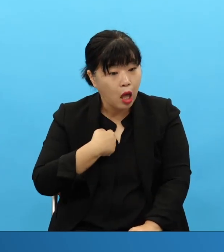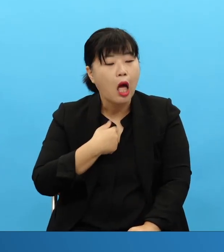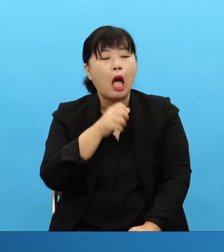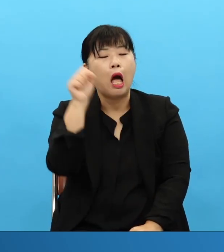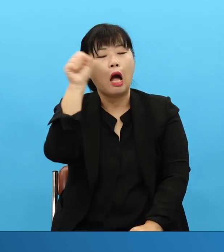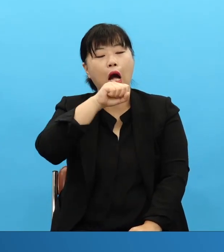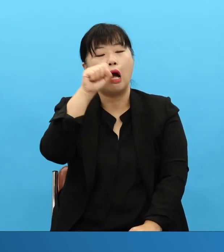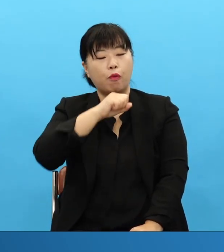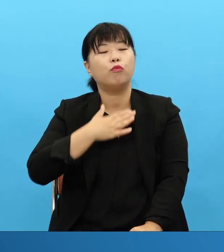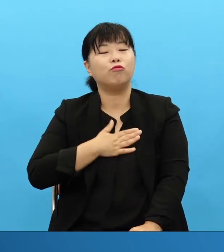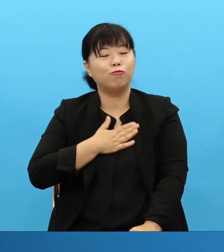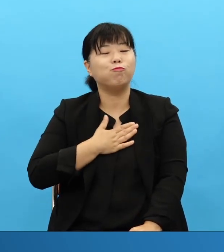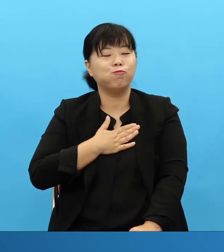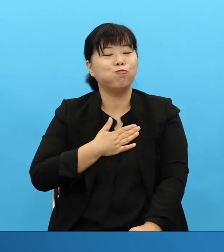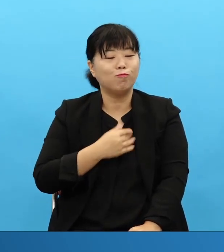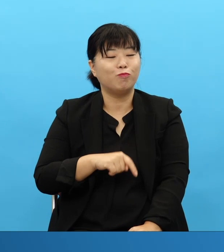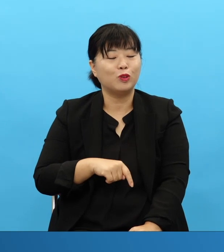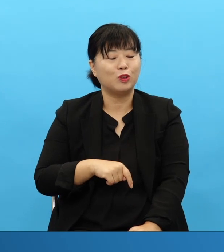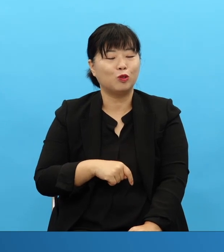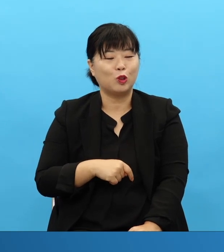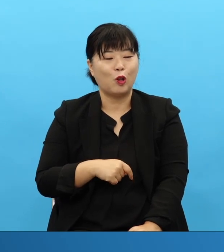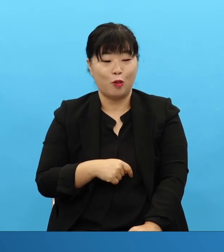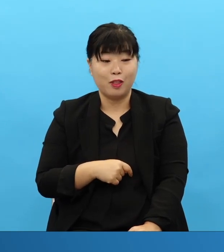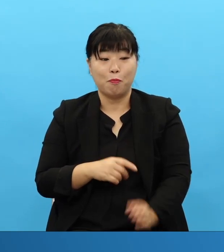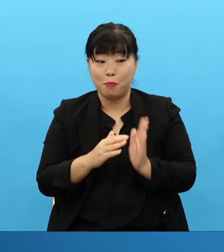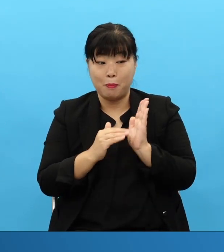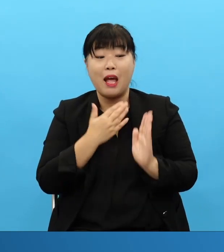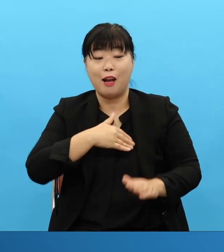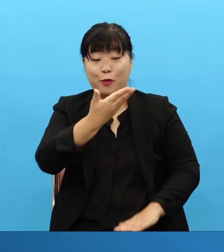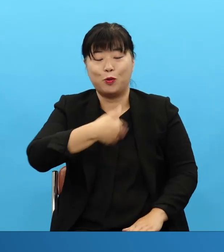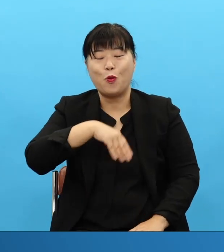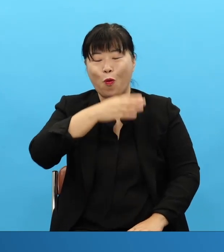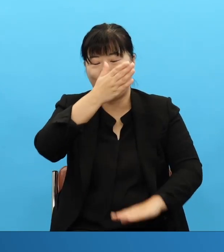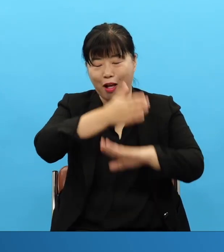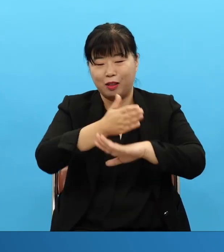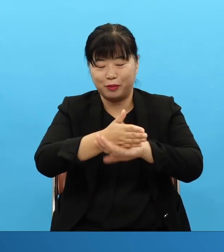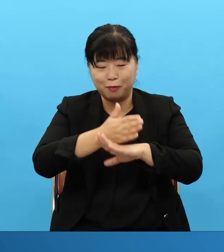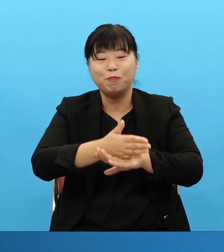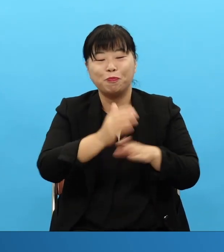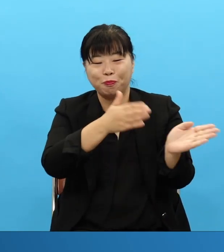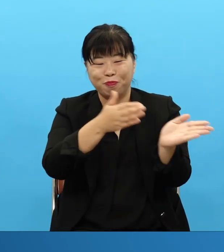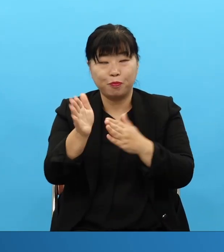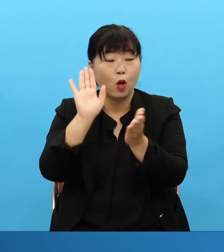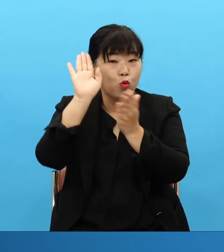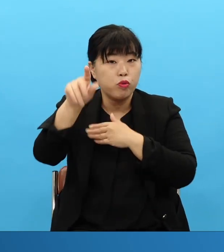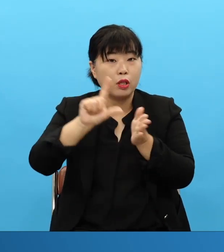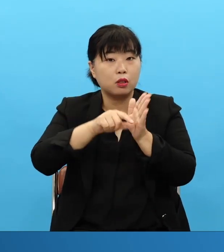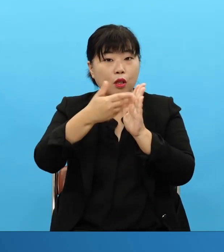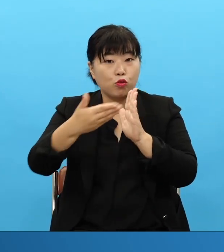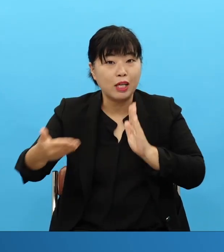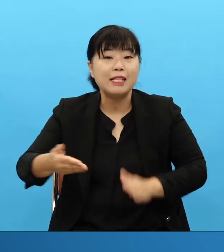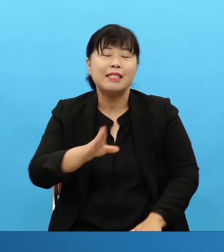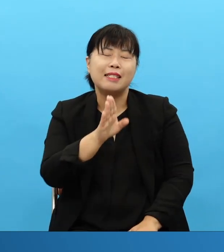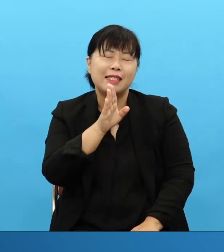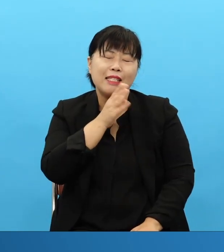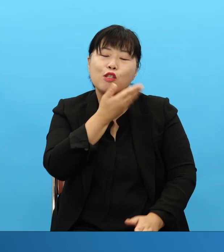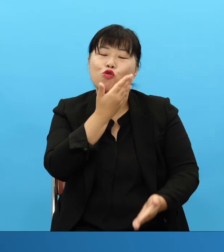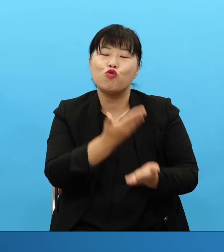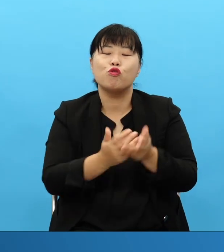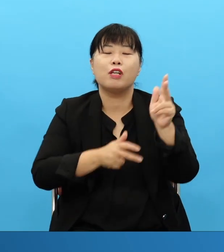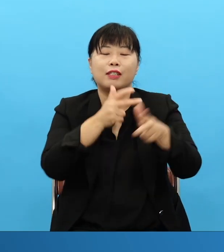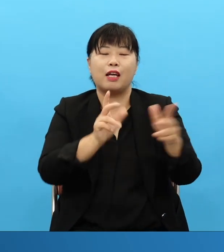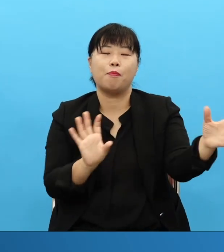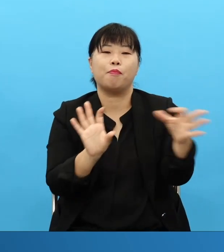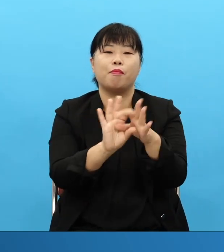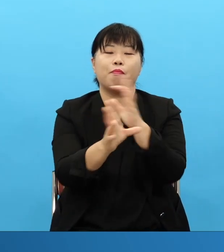사람하고 이제 친해지가 진짜 사업이 생기라는 거예요. From that point on, he became close to this person, and they began to run their real business together. 쉽게 말하면 그